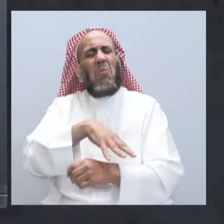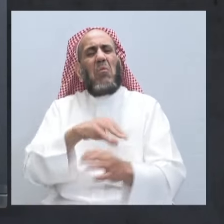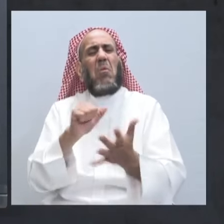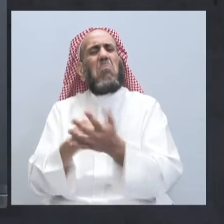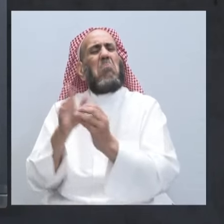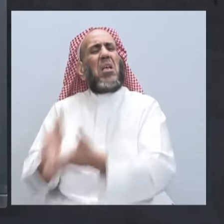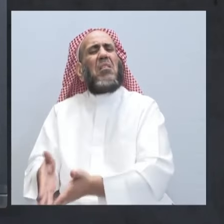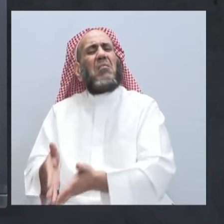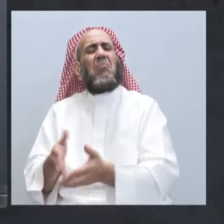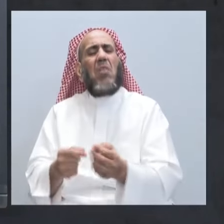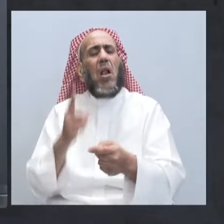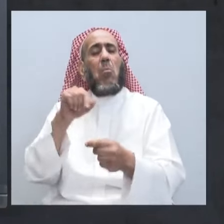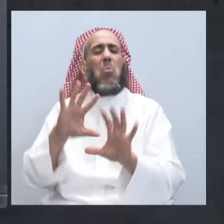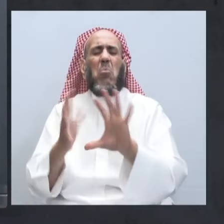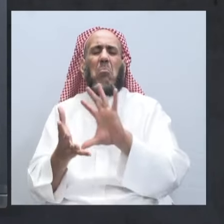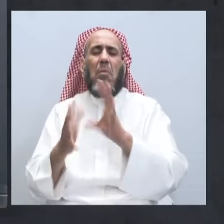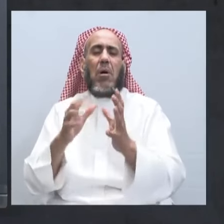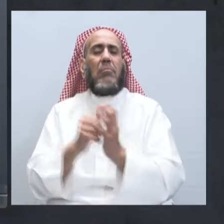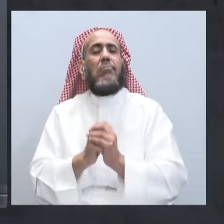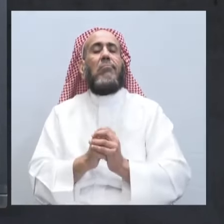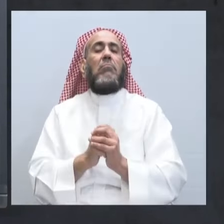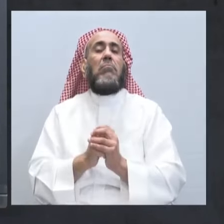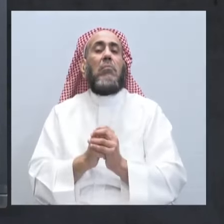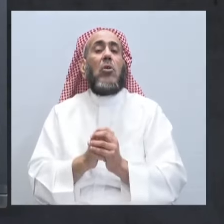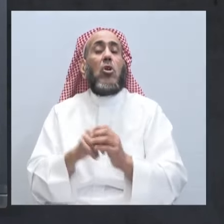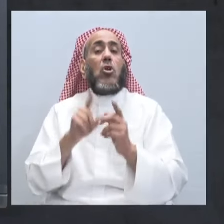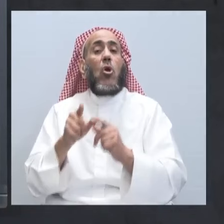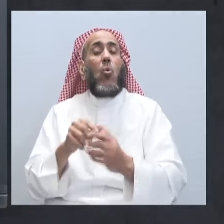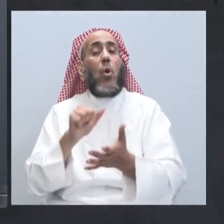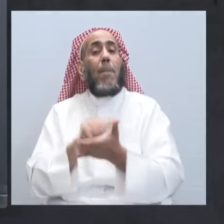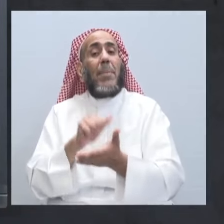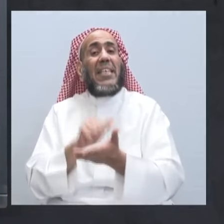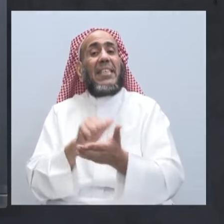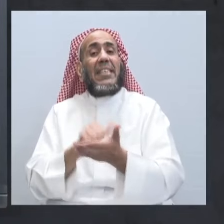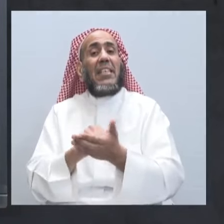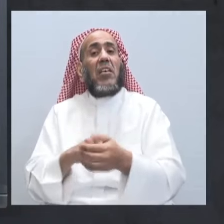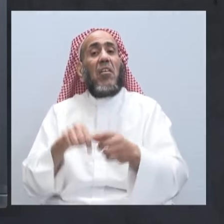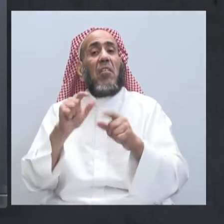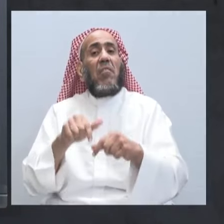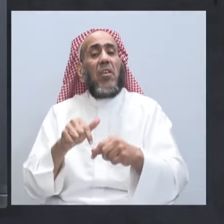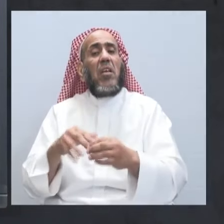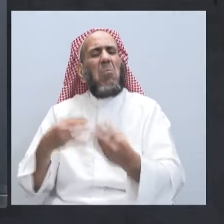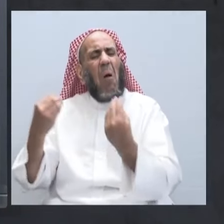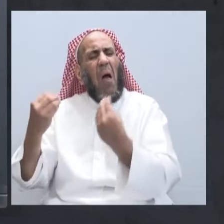الدار ذلك اليوم ربما يكون البيت في خراب معين او